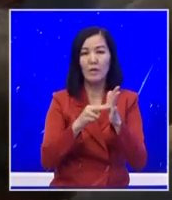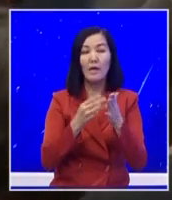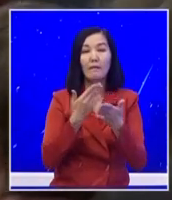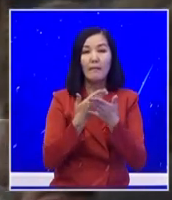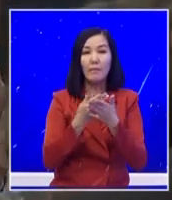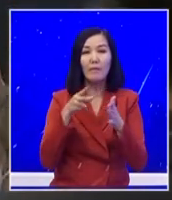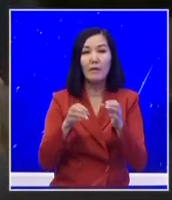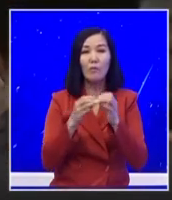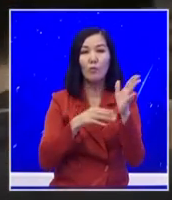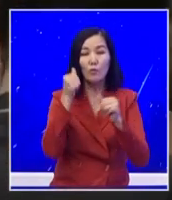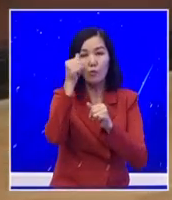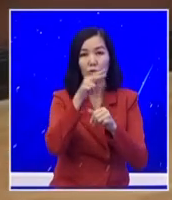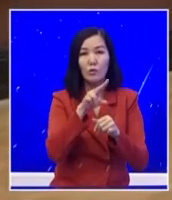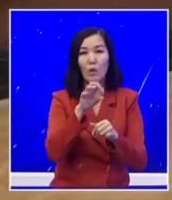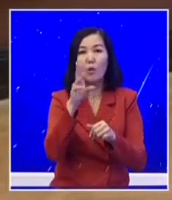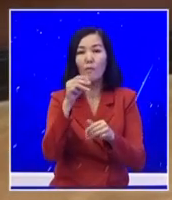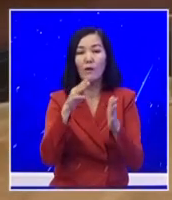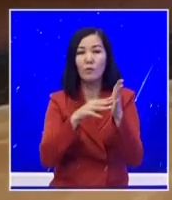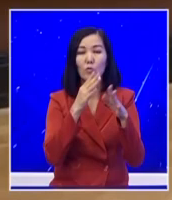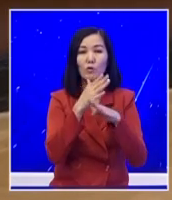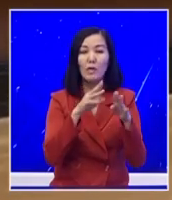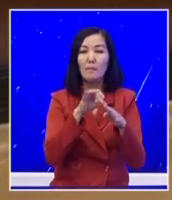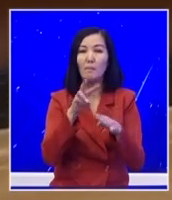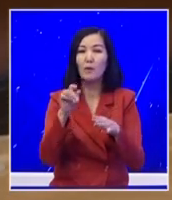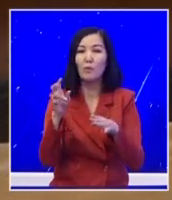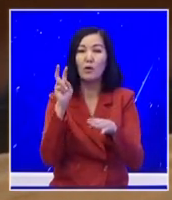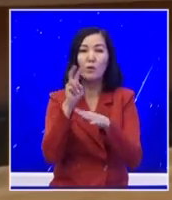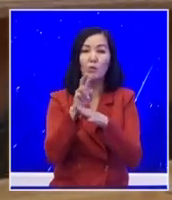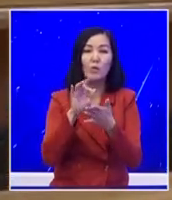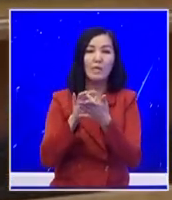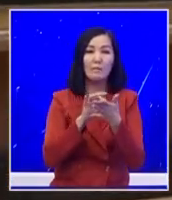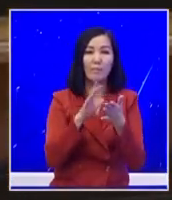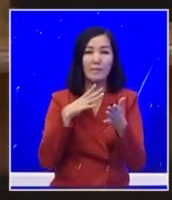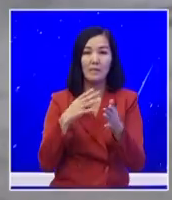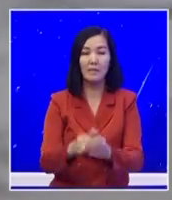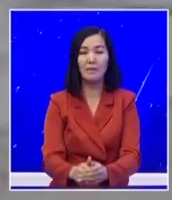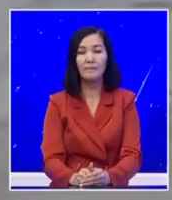кетейік, 2019 жылы Луврға 9,5 миллионнан аса адам келген екен.